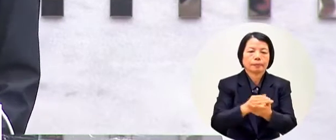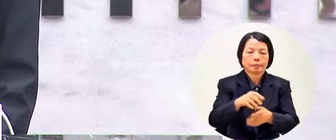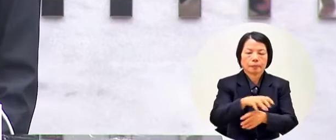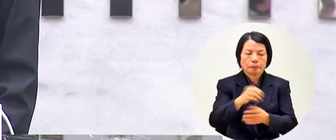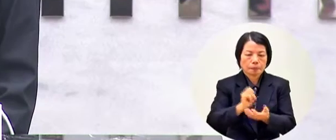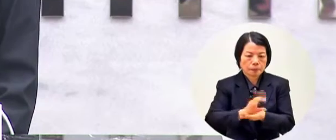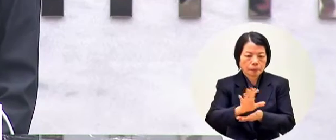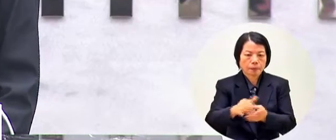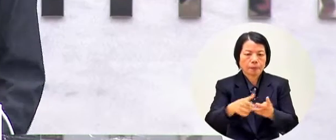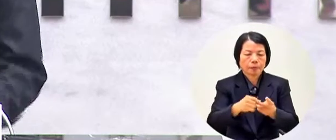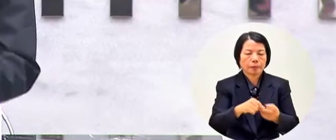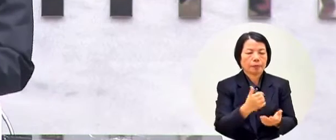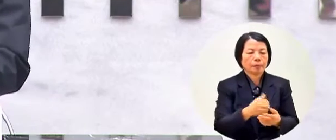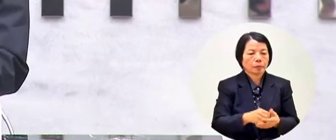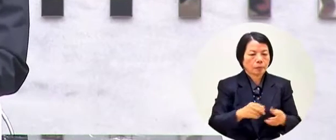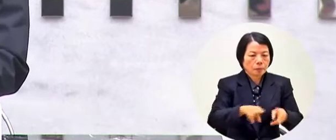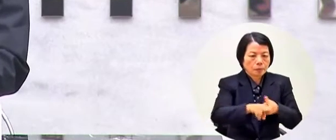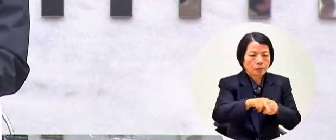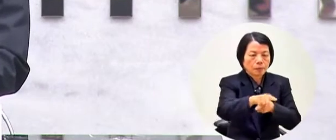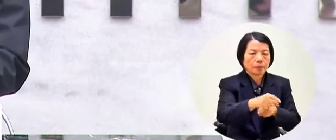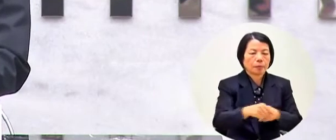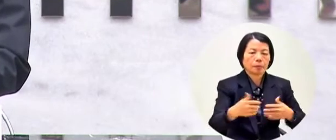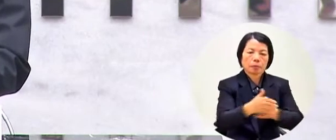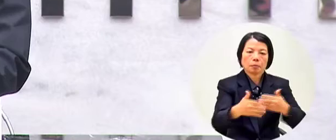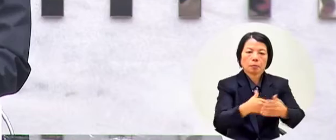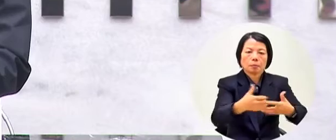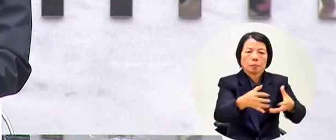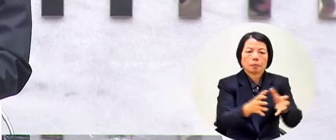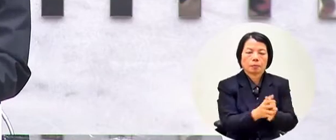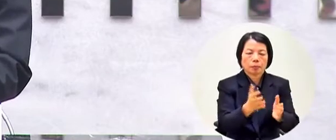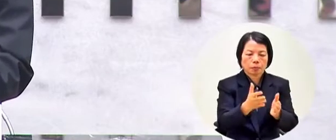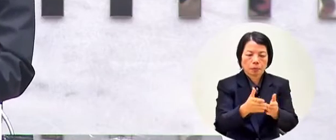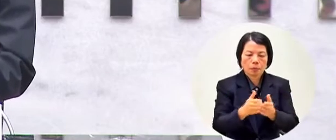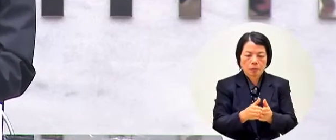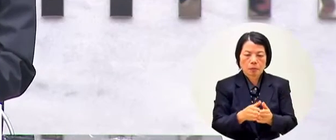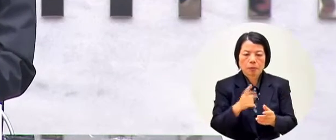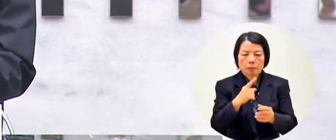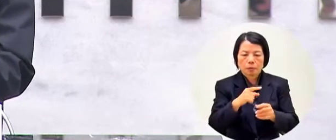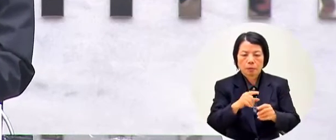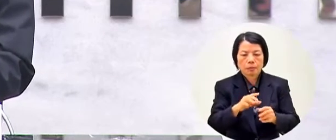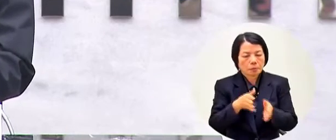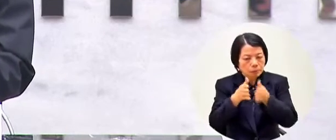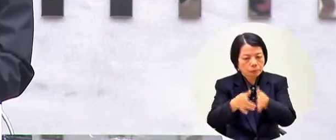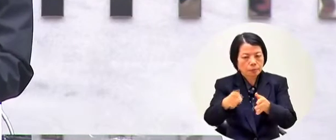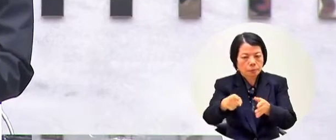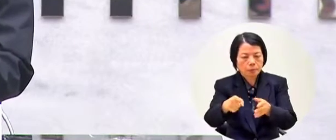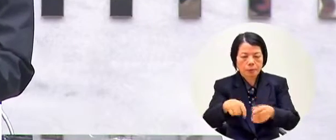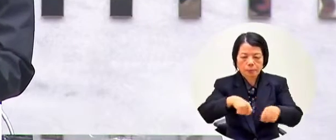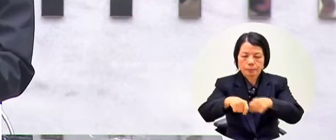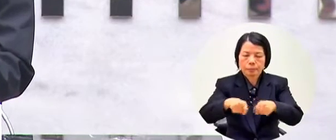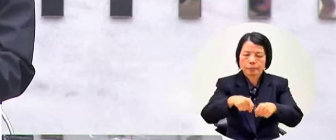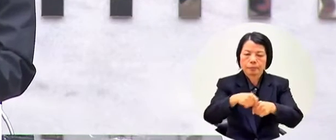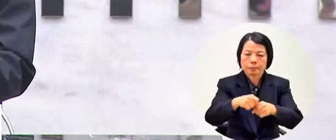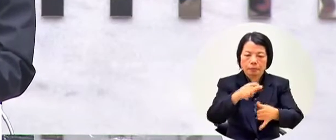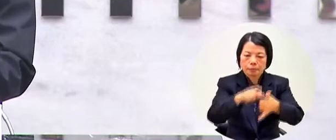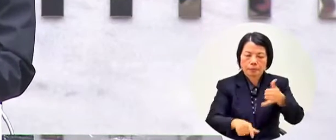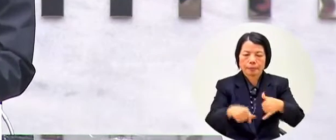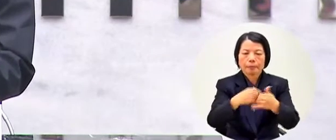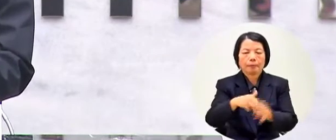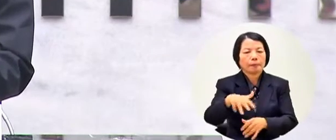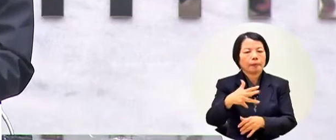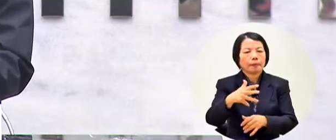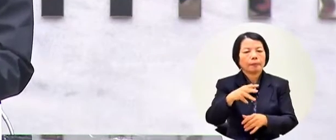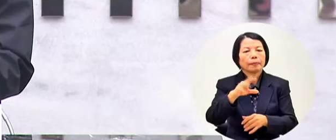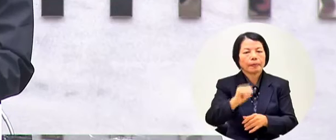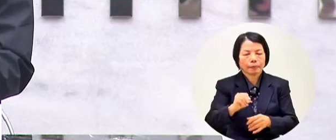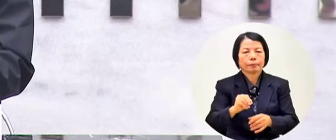请交通部就计划所需之可行研究经费800万元予以补助。另外，捷运黄线